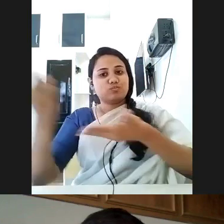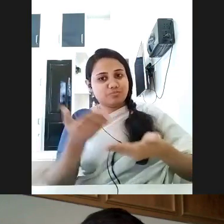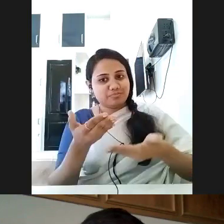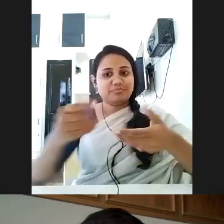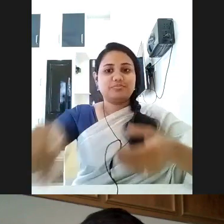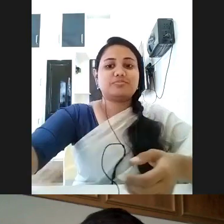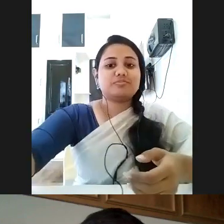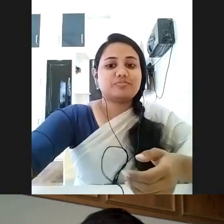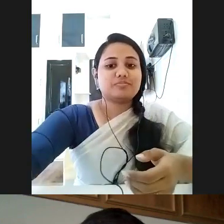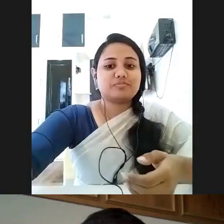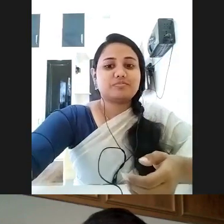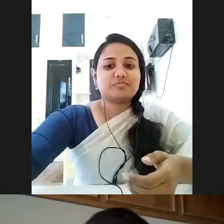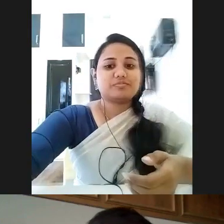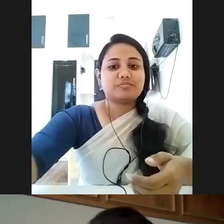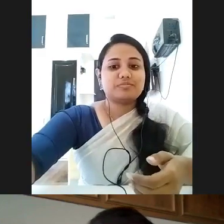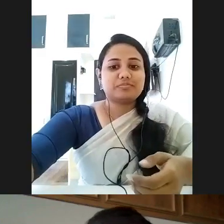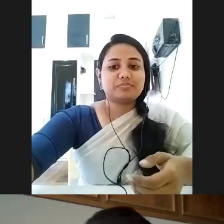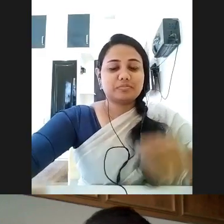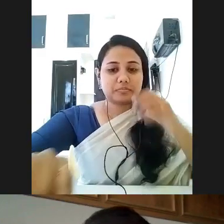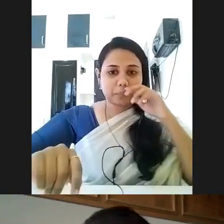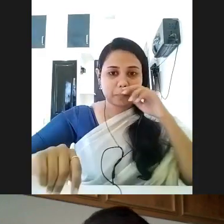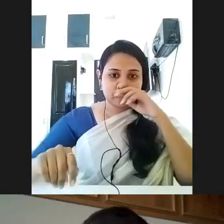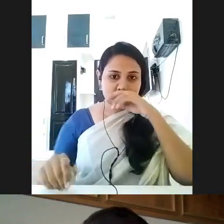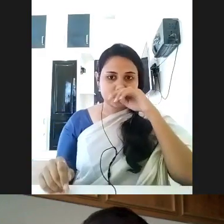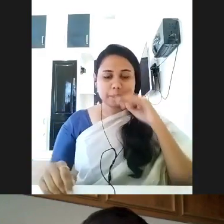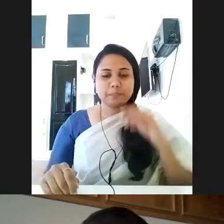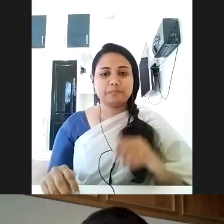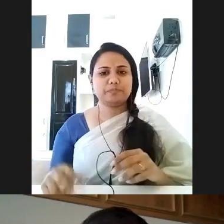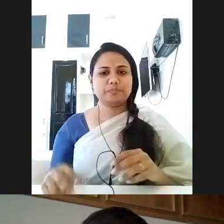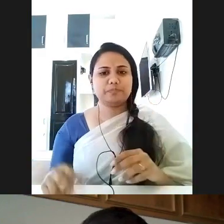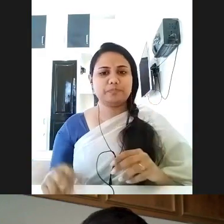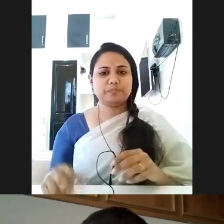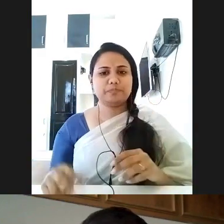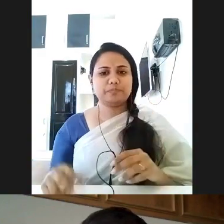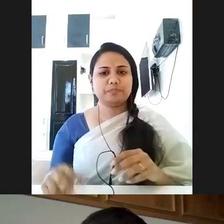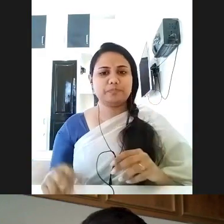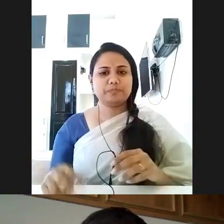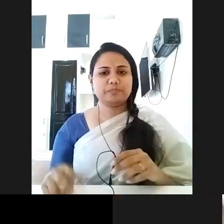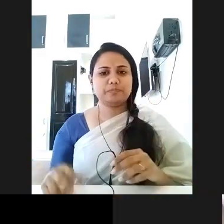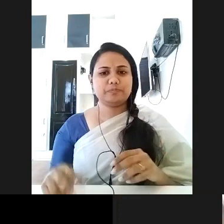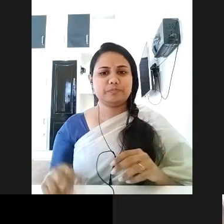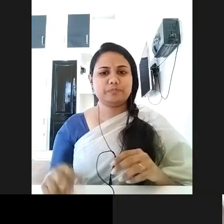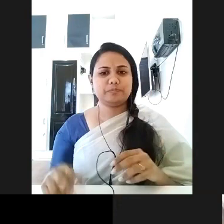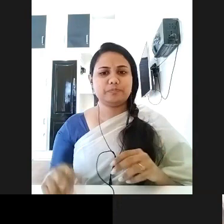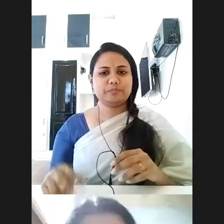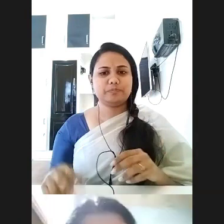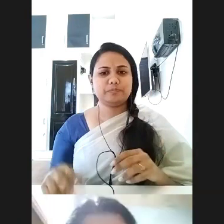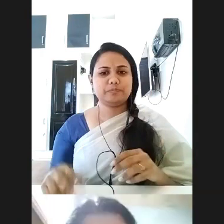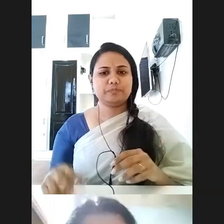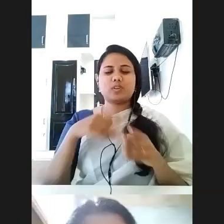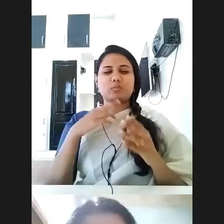താങ്ക് യു സോ മച്ച്. എനിക്ക് എൻ്റെ വോയിസ് അത്ര ശരിയല്ല ഇന്ന്. ഞാനും ഐ എം നോട്ട് കീപ്പിംഗ് ദാറ്റ് വെൽ, ബട്ട്